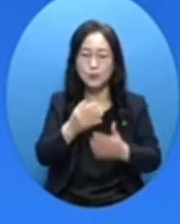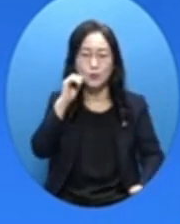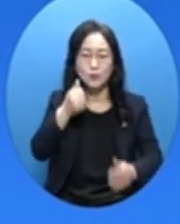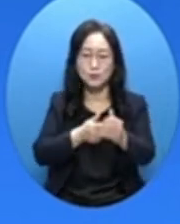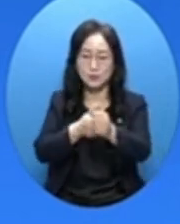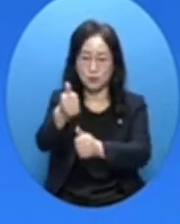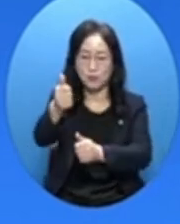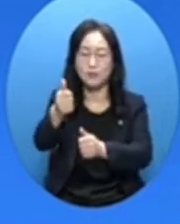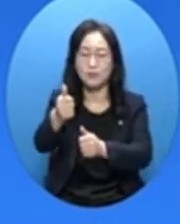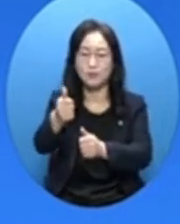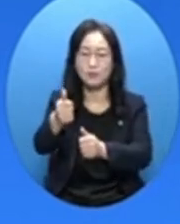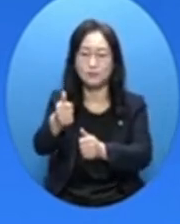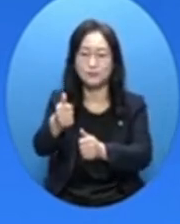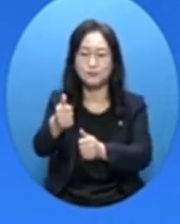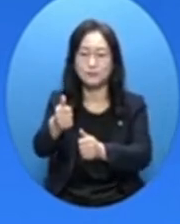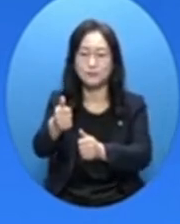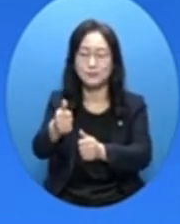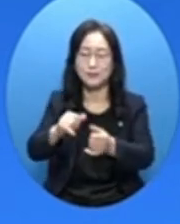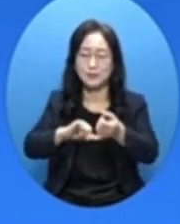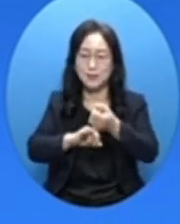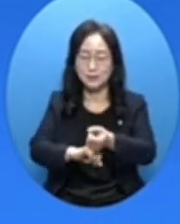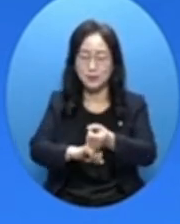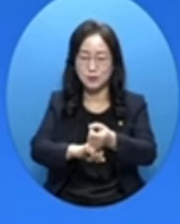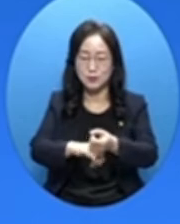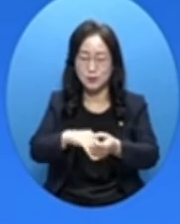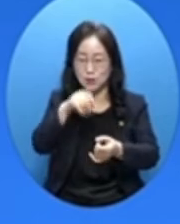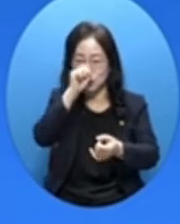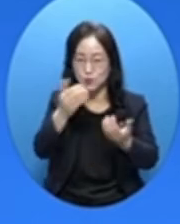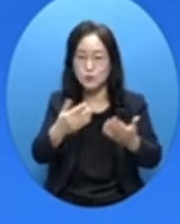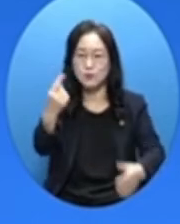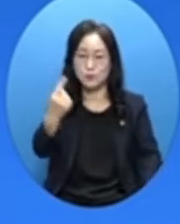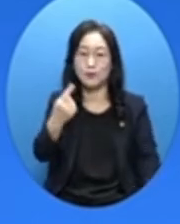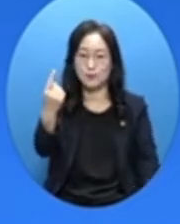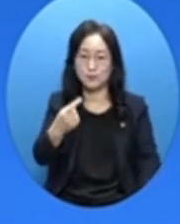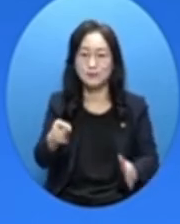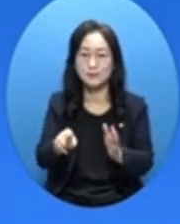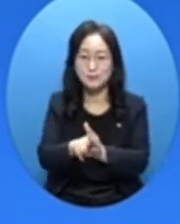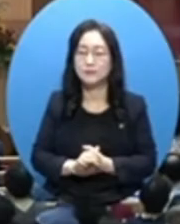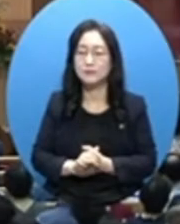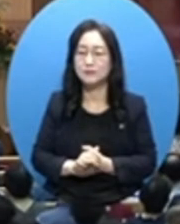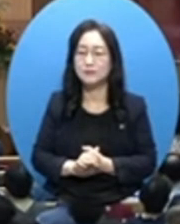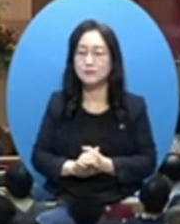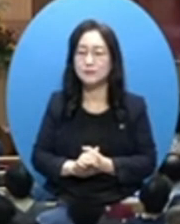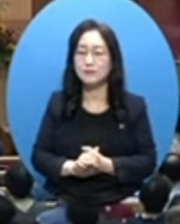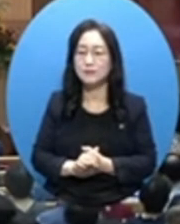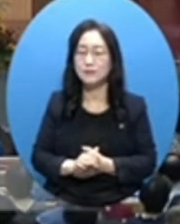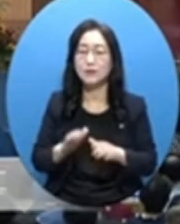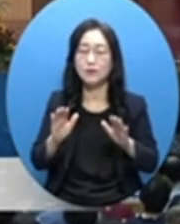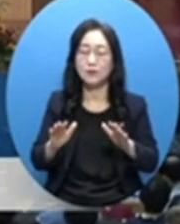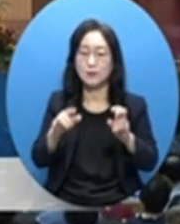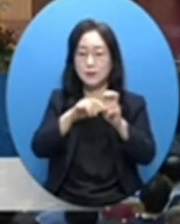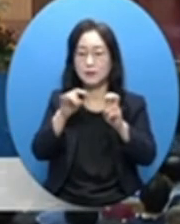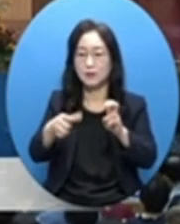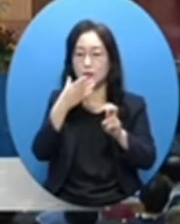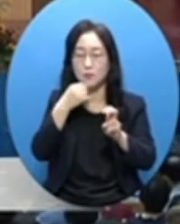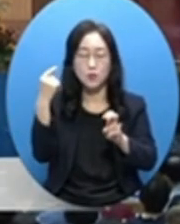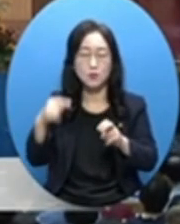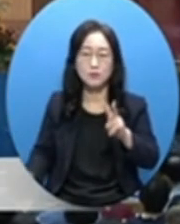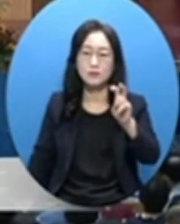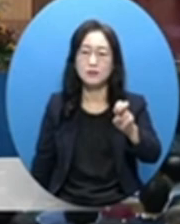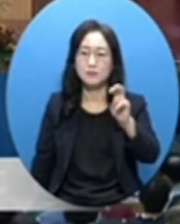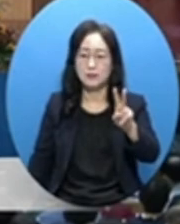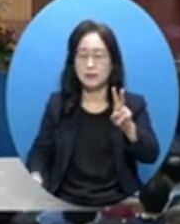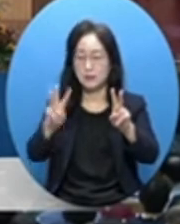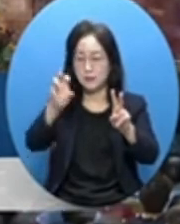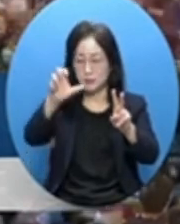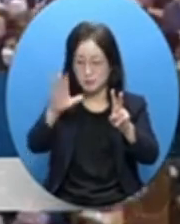이겨내고 반드시 우리에게 좋은 일이 다가오게 될 것입니다. 오늘 마태복음 22장 35절로 40절